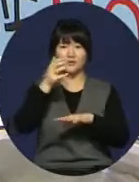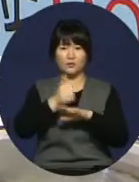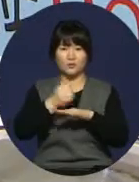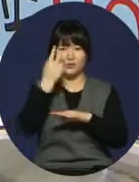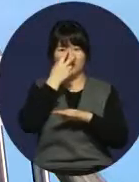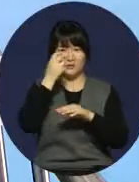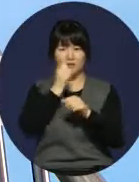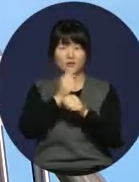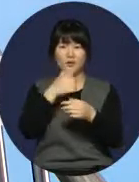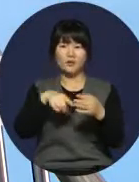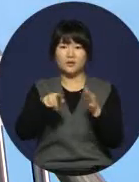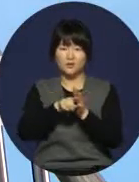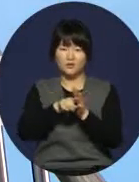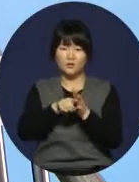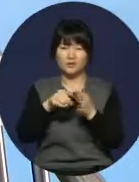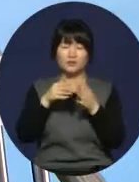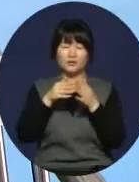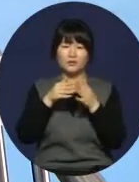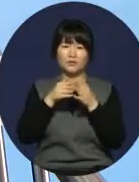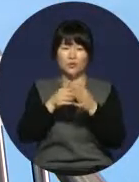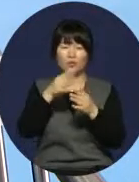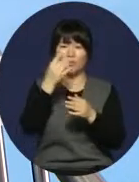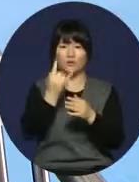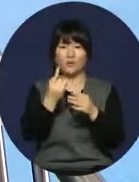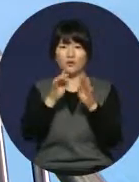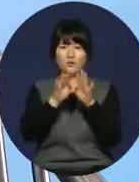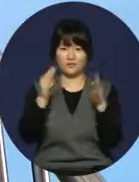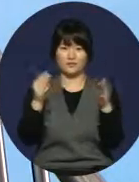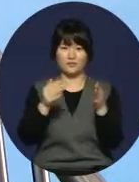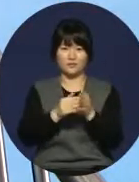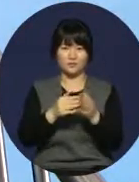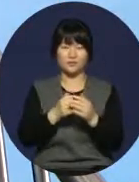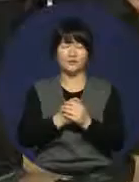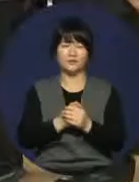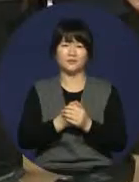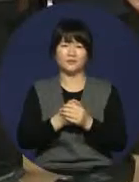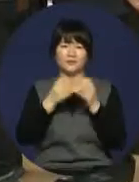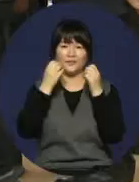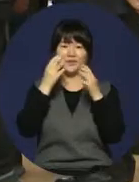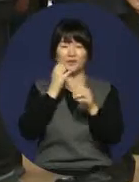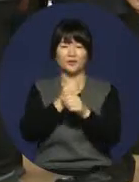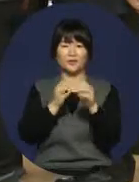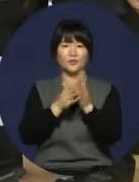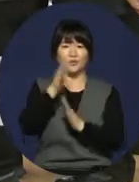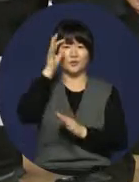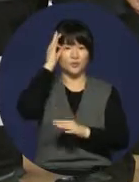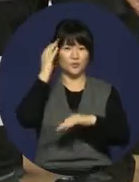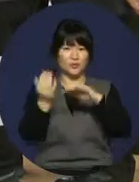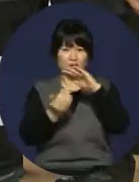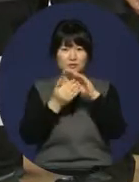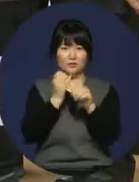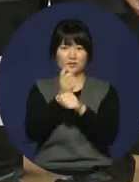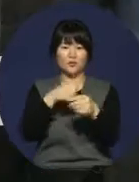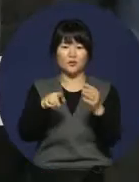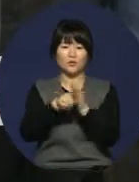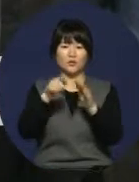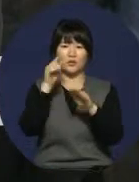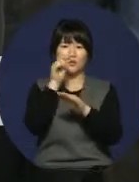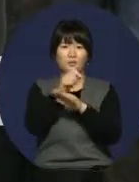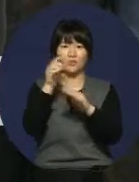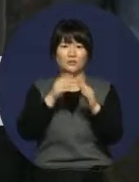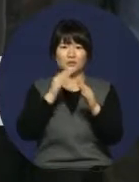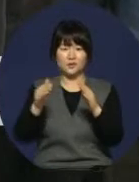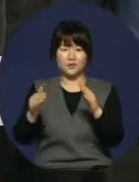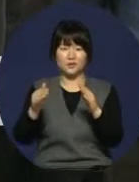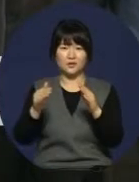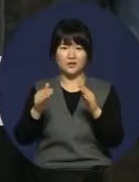죽도 회상가 QSS 활동 성과 보고회가 13일 있었습니다. 창조도시 포항 실현을 위해 전 공직자의